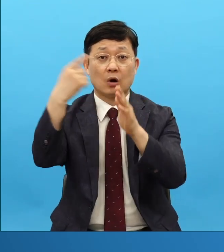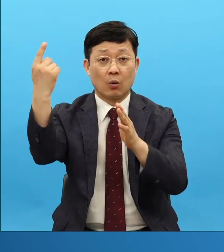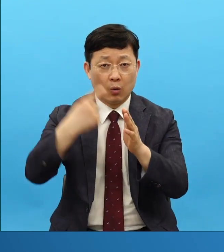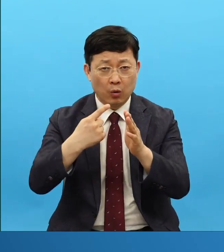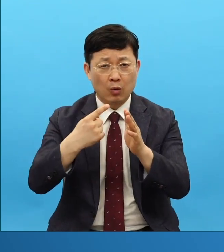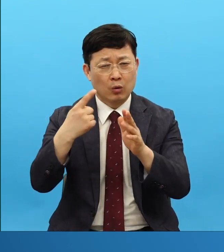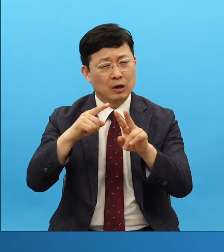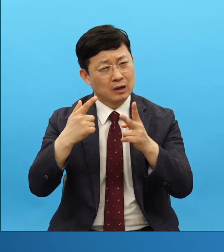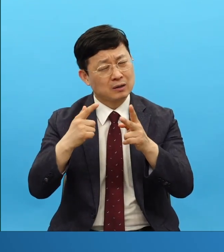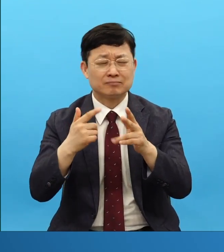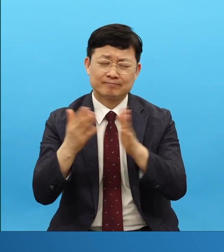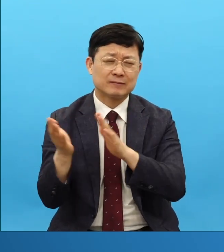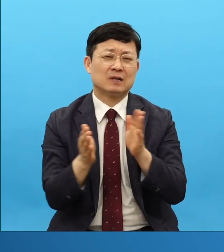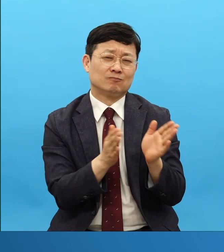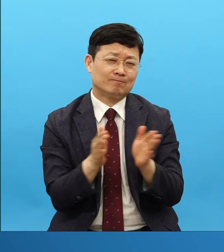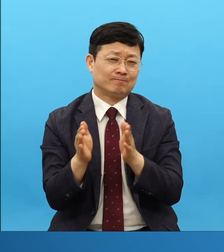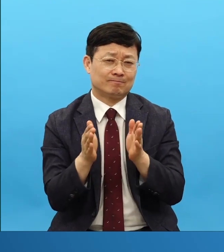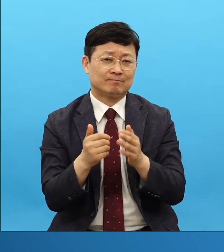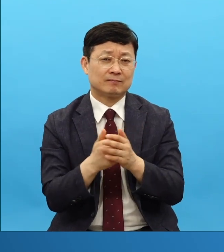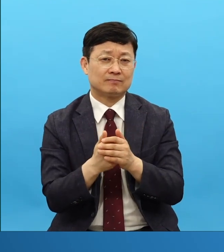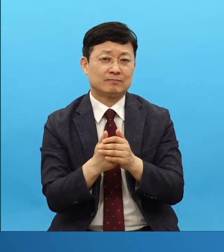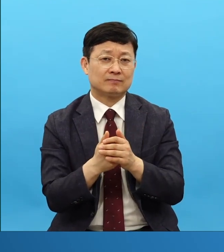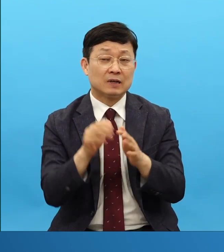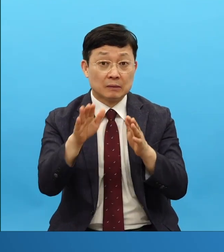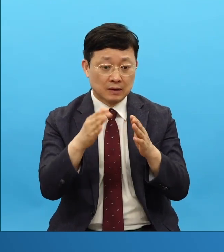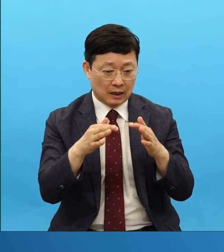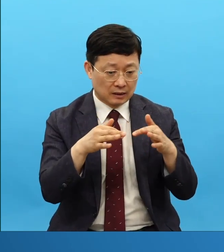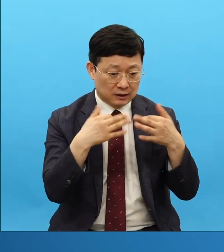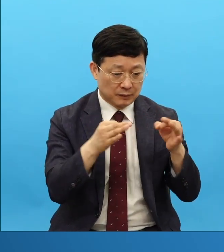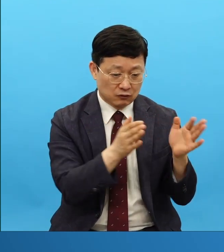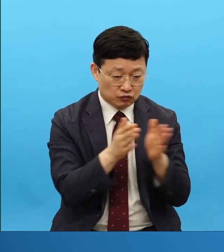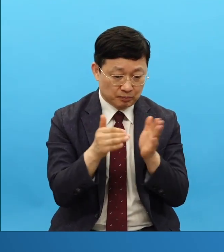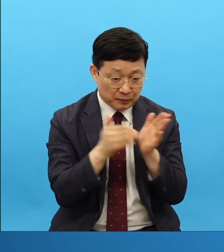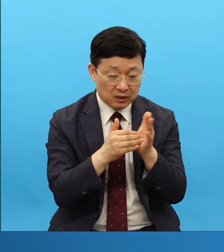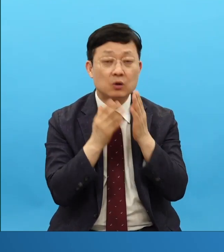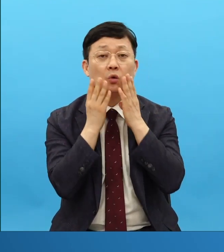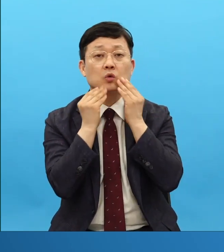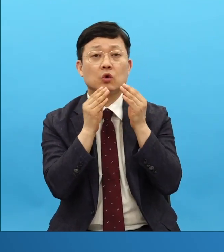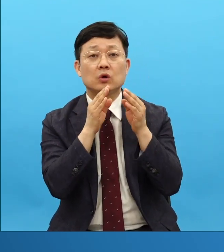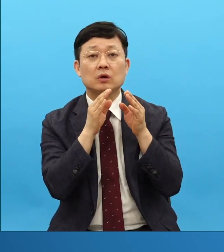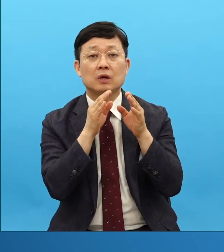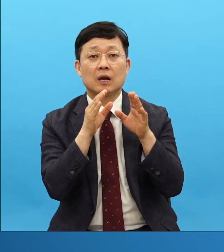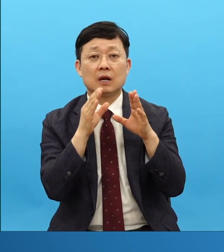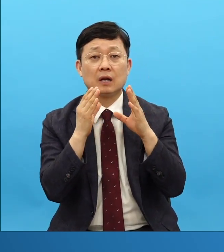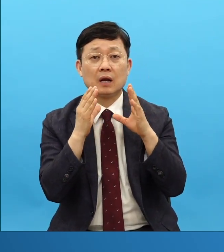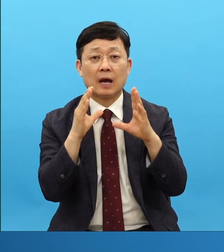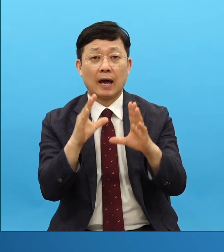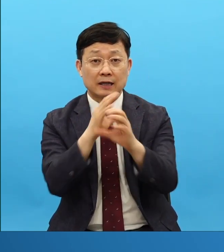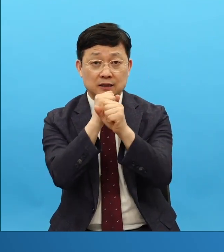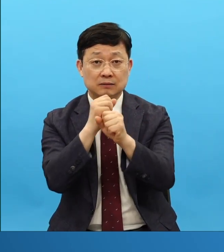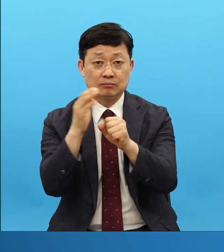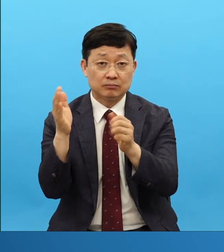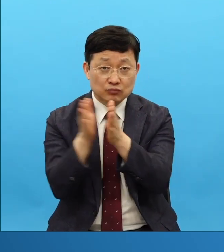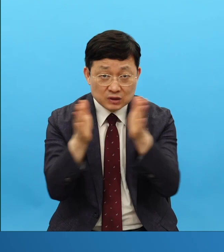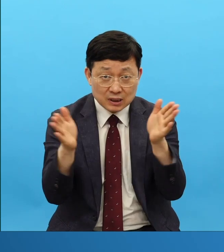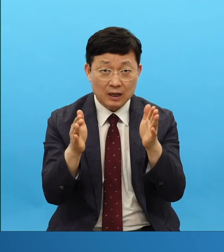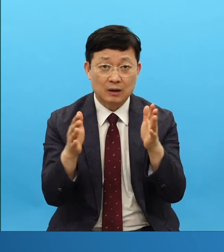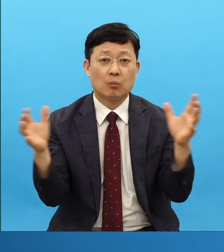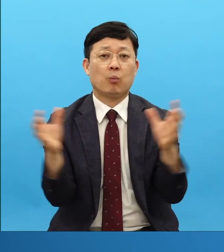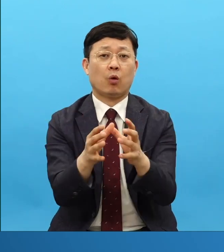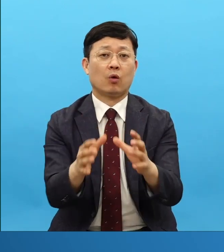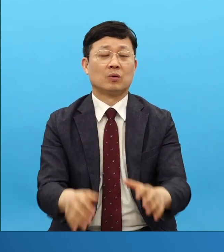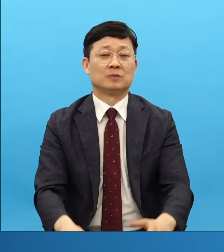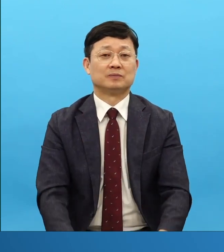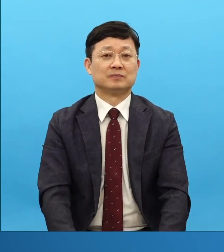오든 여러분이 준비를 하고 토요일 핵심부터 시작하면 돼요. Whether you come to church or not, Friday is day of preparation, and we start from core